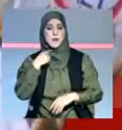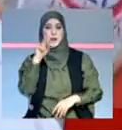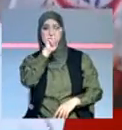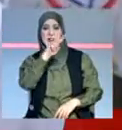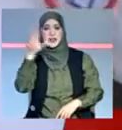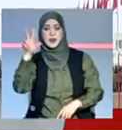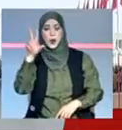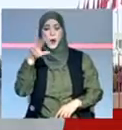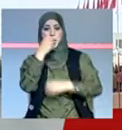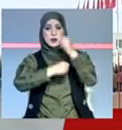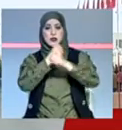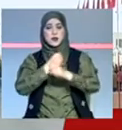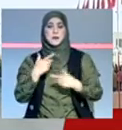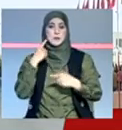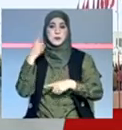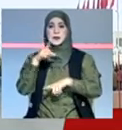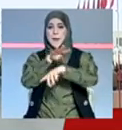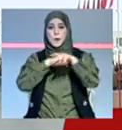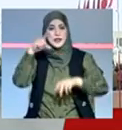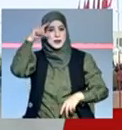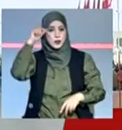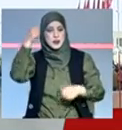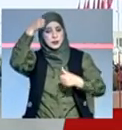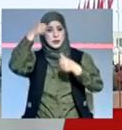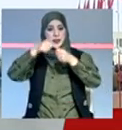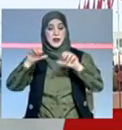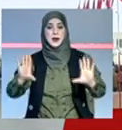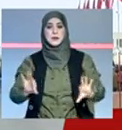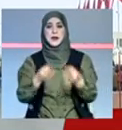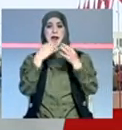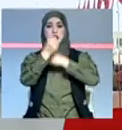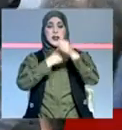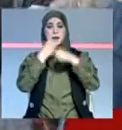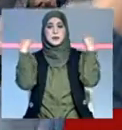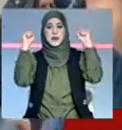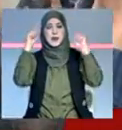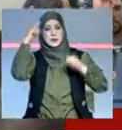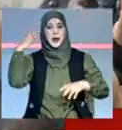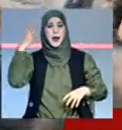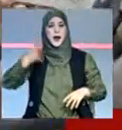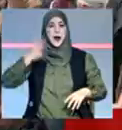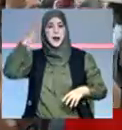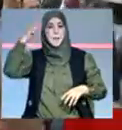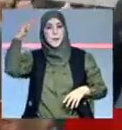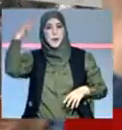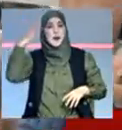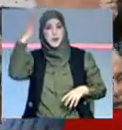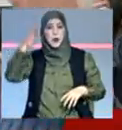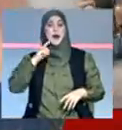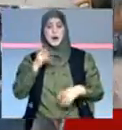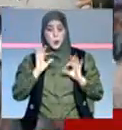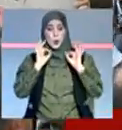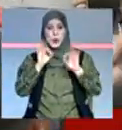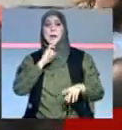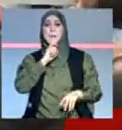مدينه سيدي بوزيد جرحى الذكرى العاشره للثوره في ظل احلام وامال معلقه الحين حيث لاتزال